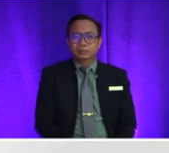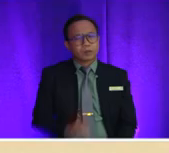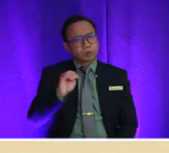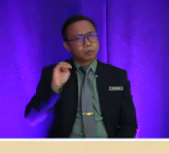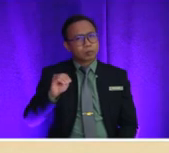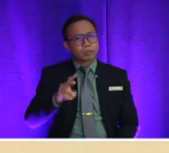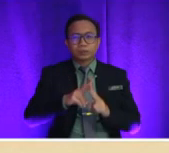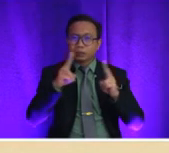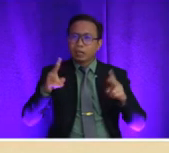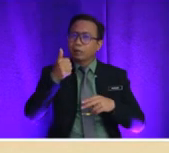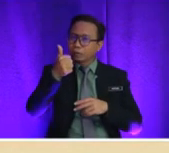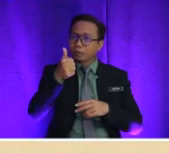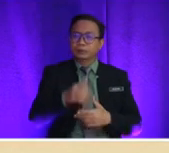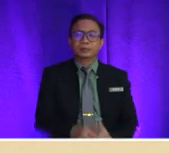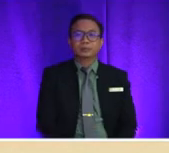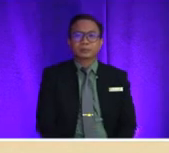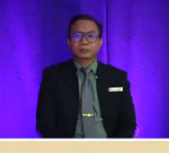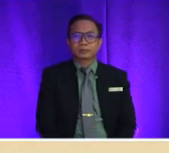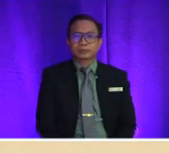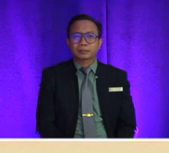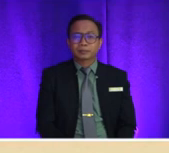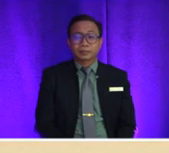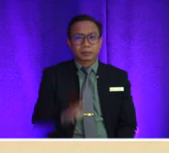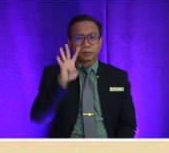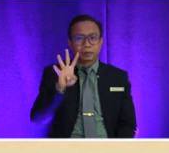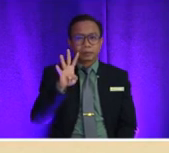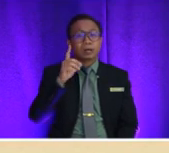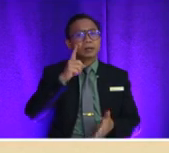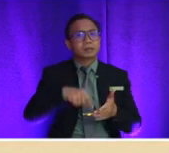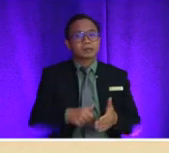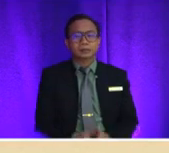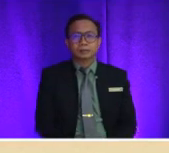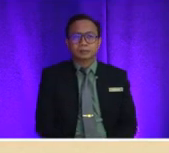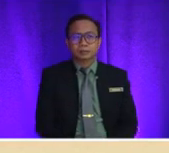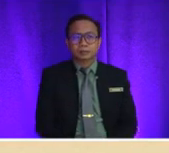ya sedih oke yang keempat apa